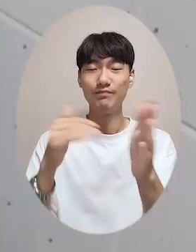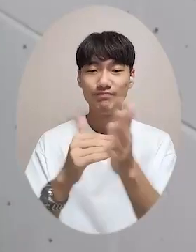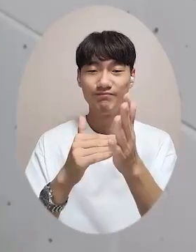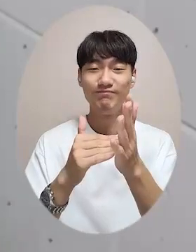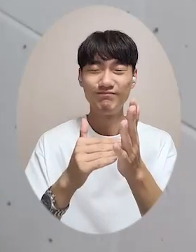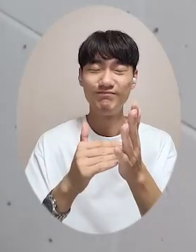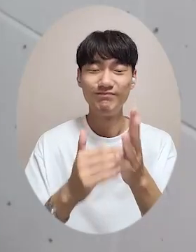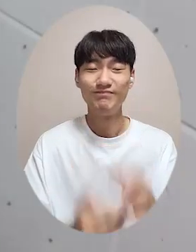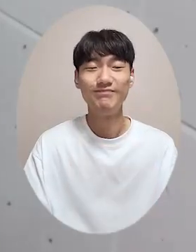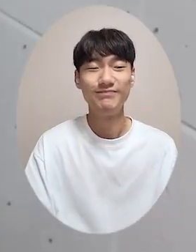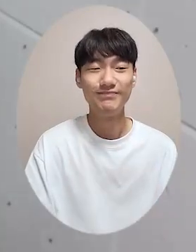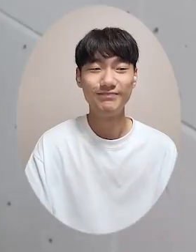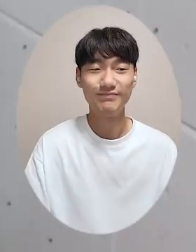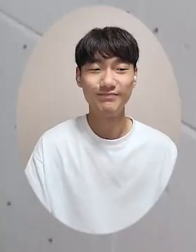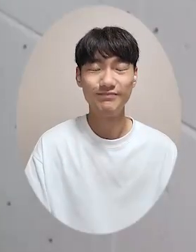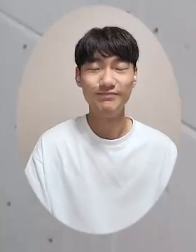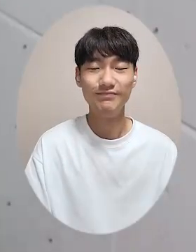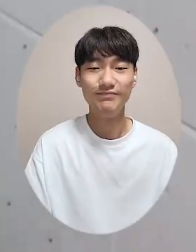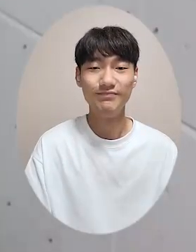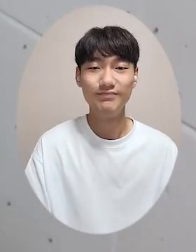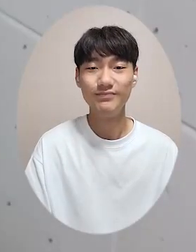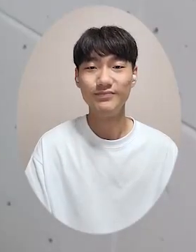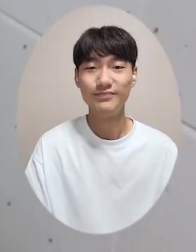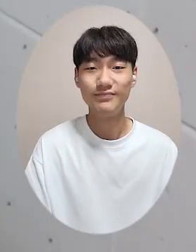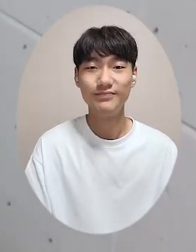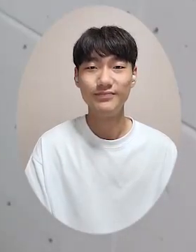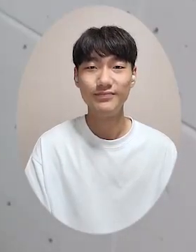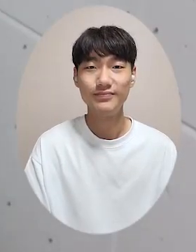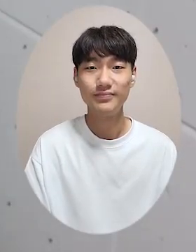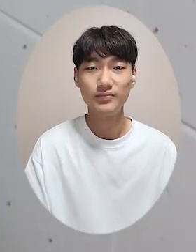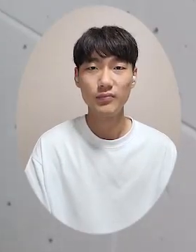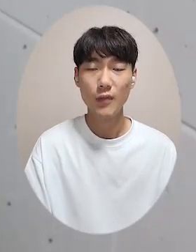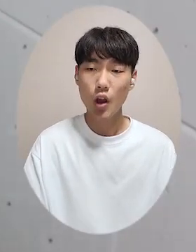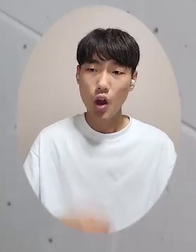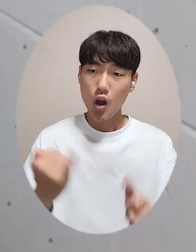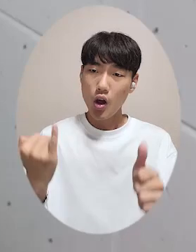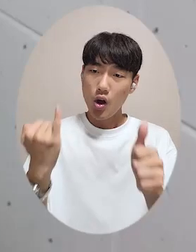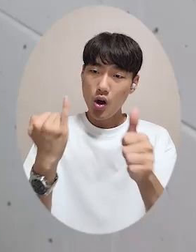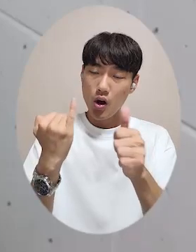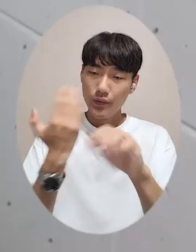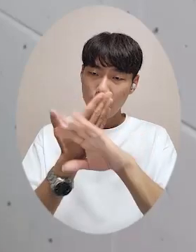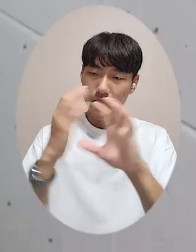하면 "청각장애인이야."라고 부끄럼 없이 말을 하긴 하는데 일단은